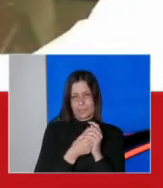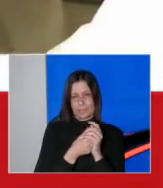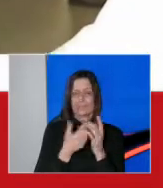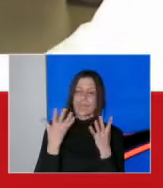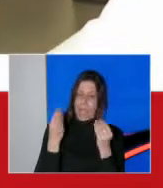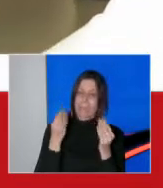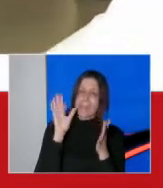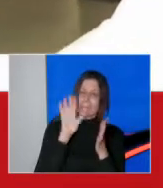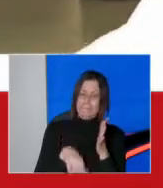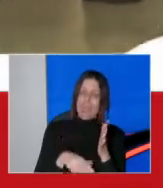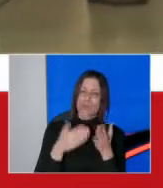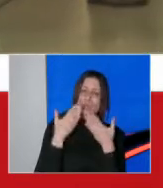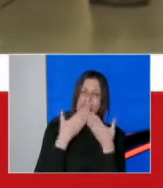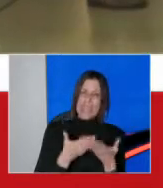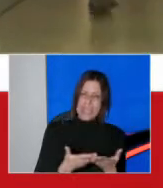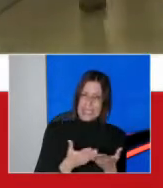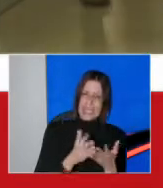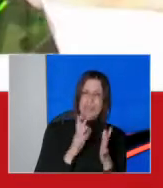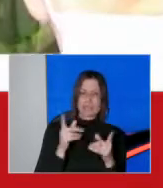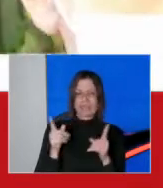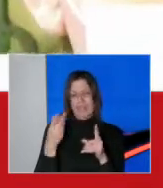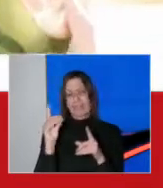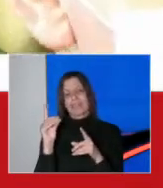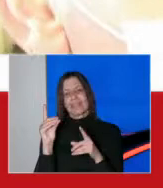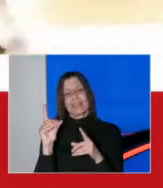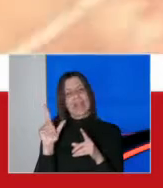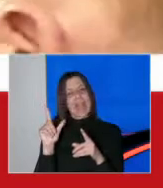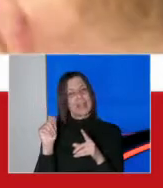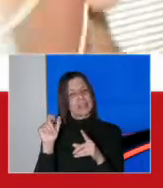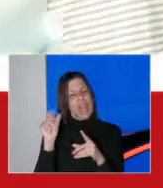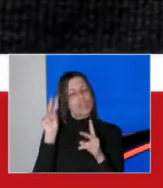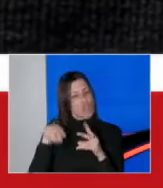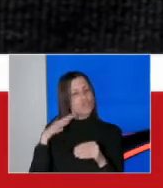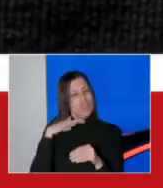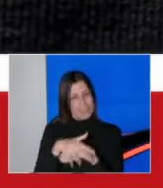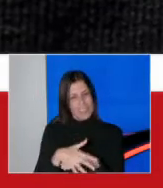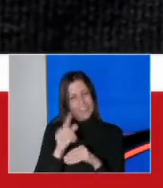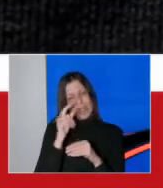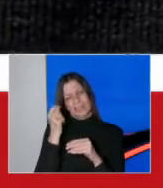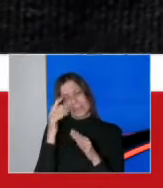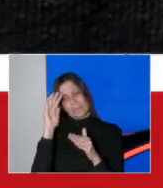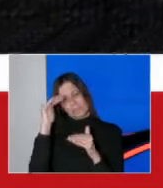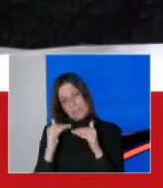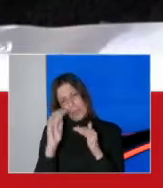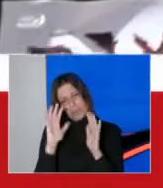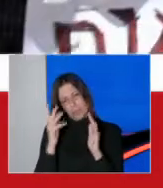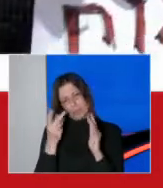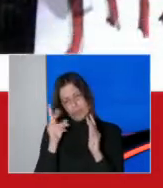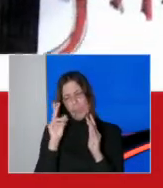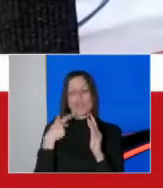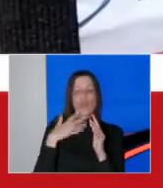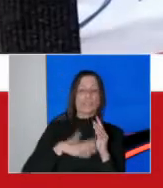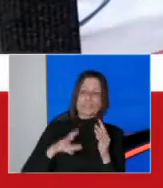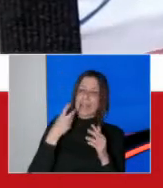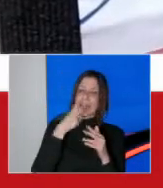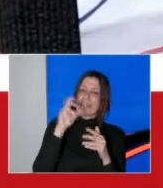הרבה פחות יעיל מאשר היה כלפי הדלטה. אז יש אפקטיביות, אבל היא יותר נמוכה. שתיים, אתה רוצה בכל זאת